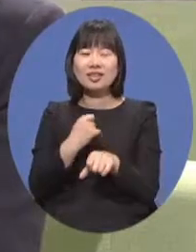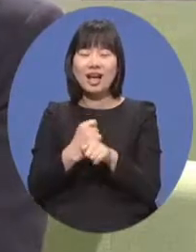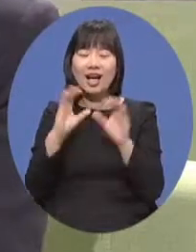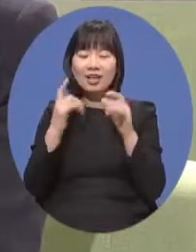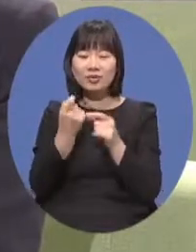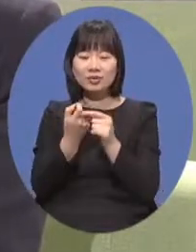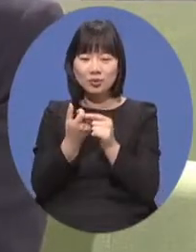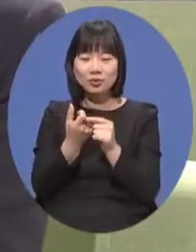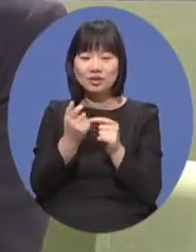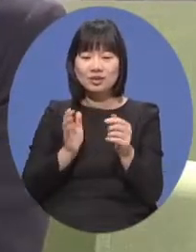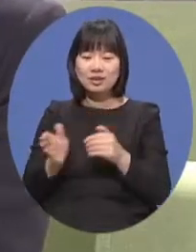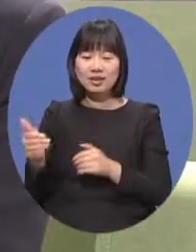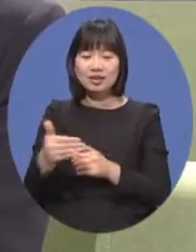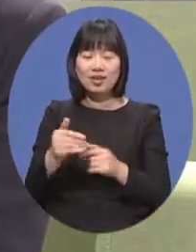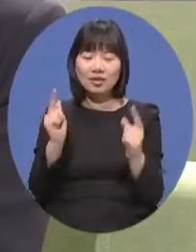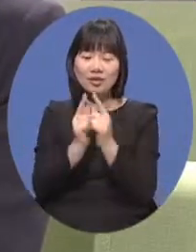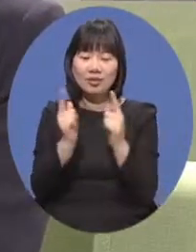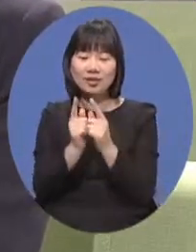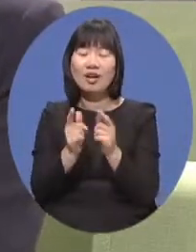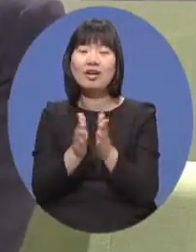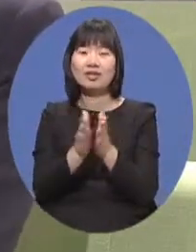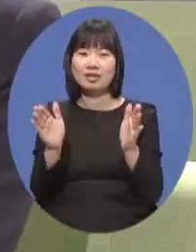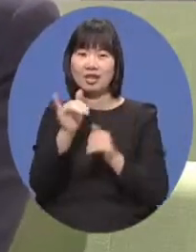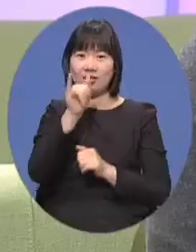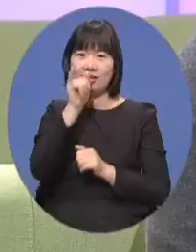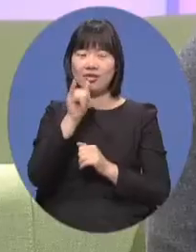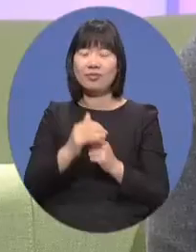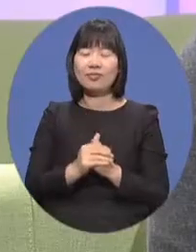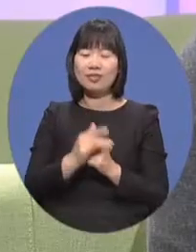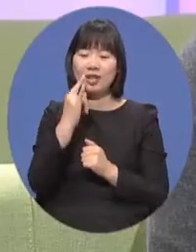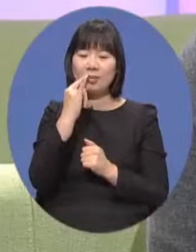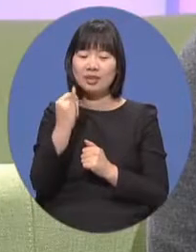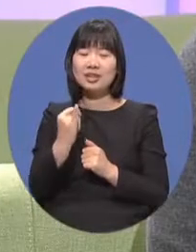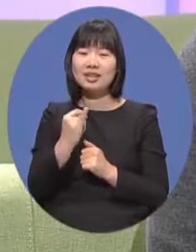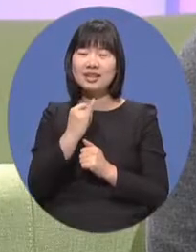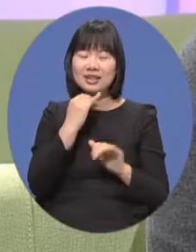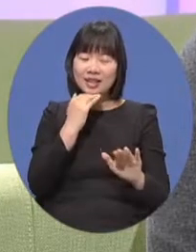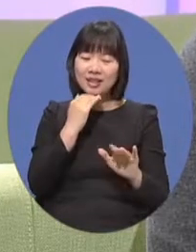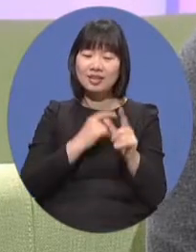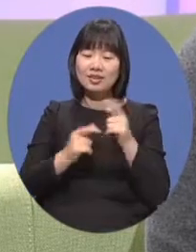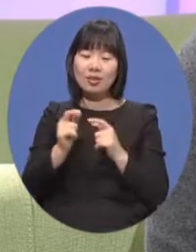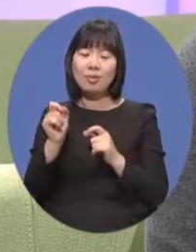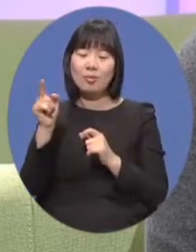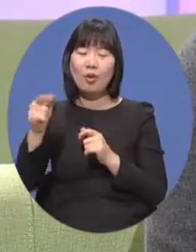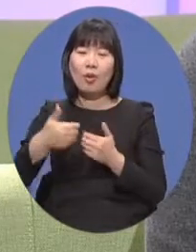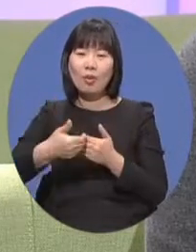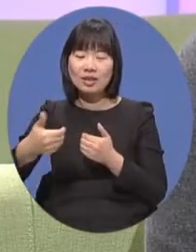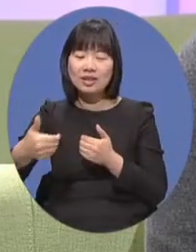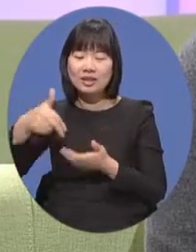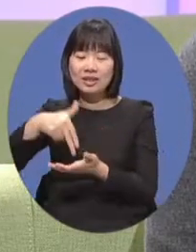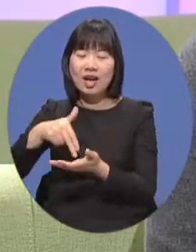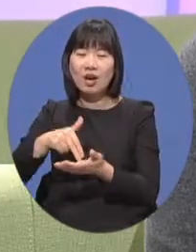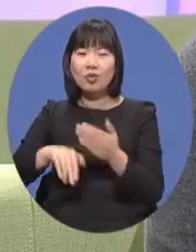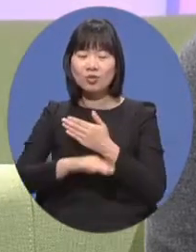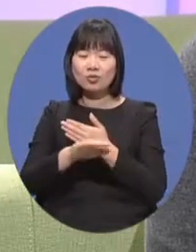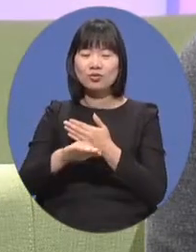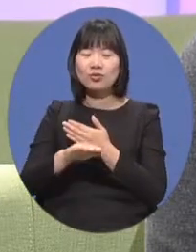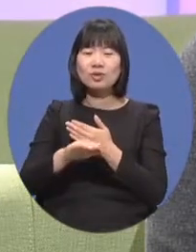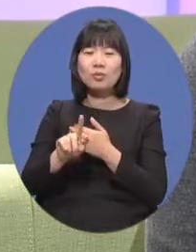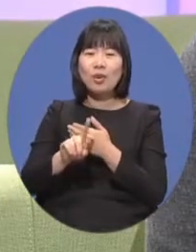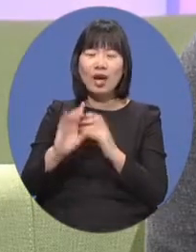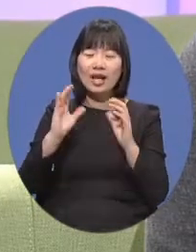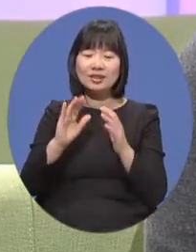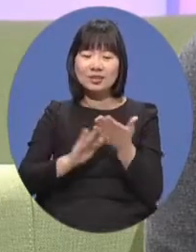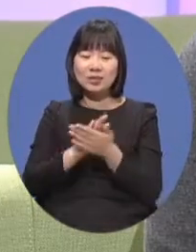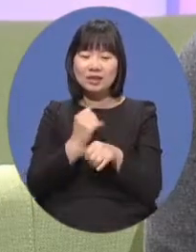아이하고 조금 간접적인 접촉을 시작을 해요. 그래서 어머님이 잠깐 조금 더 멀리 가 계시는 상황에서 놀잇감을 놓고 아이랑